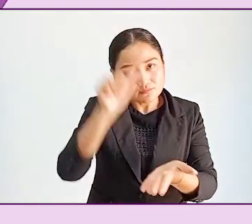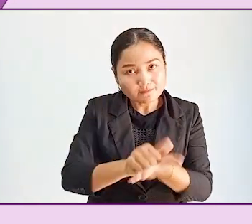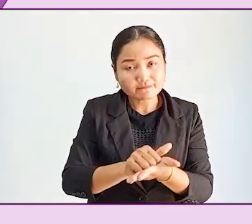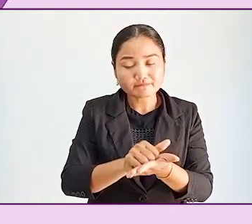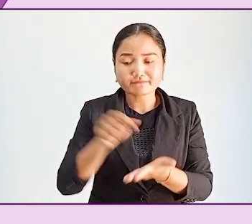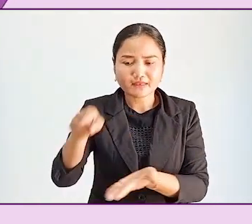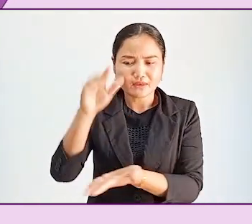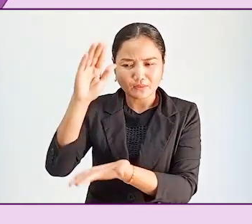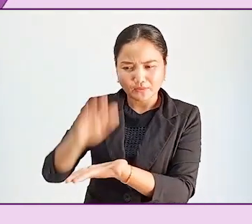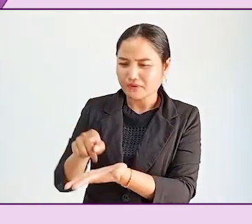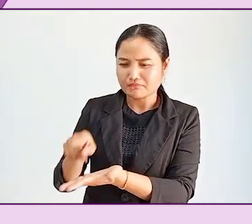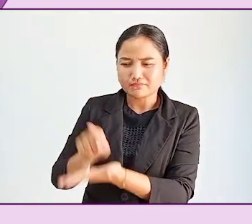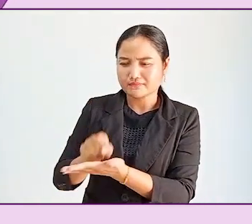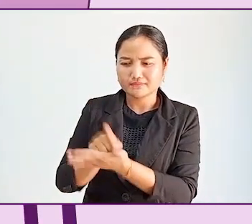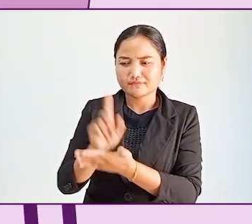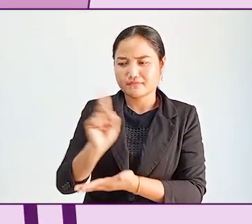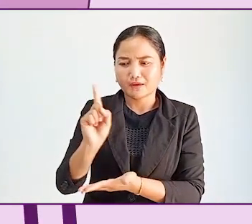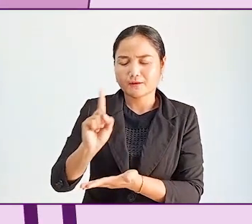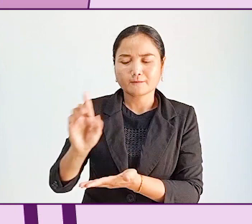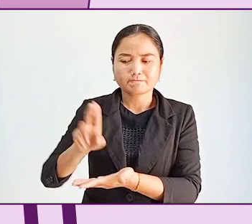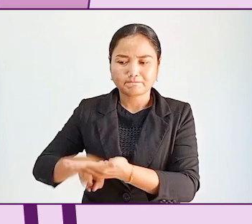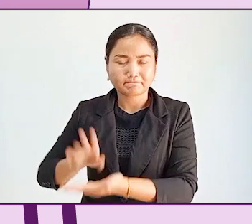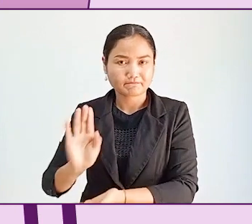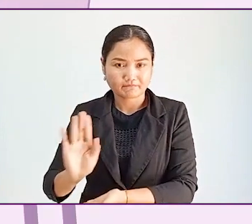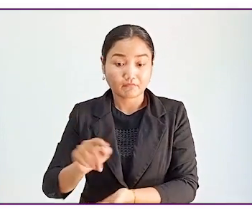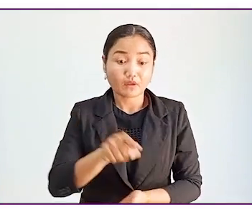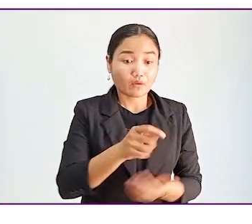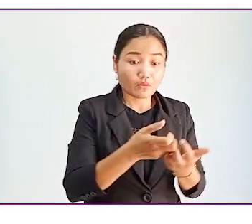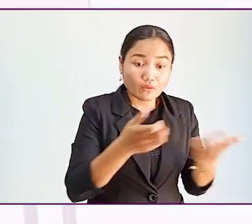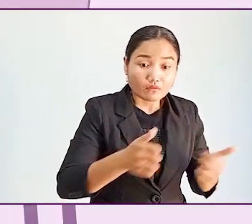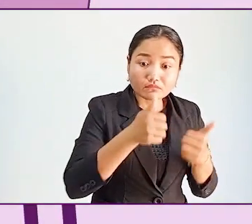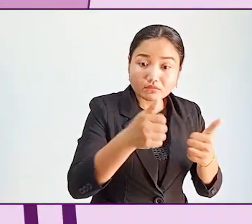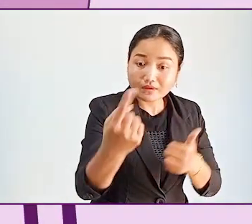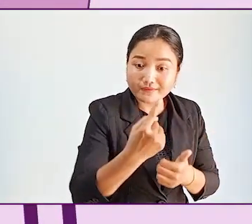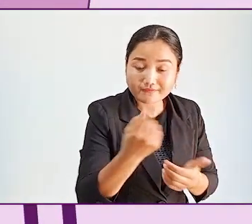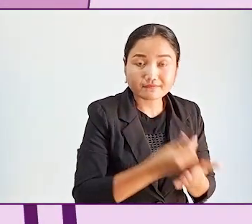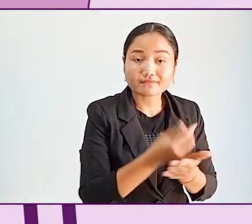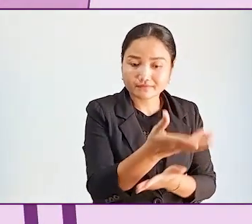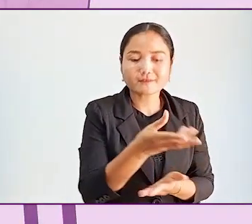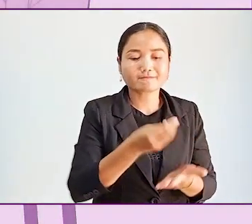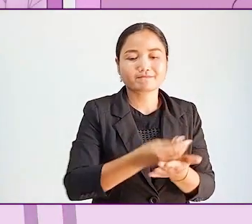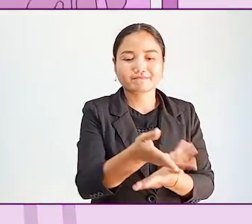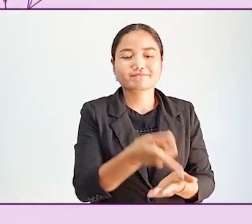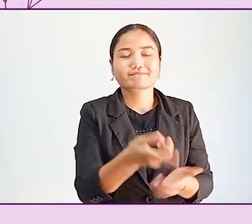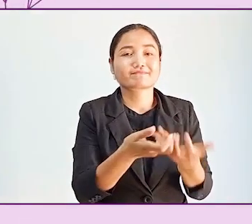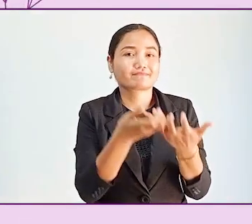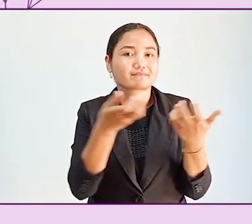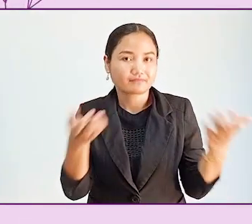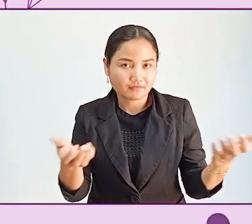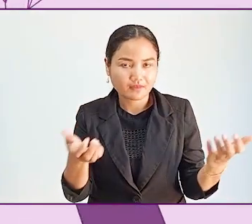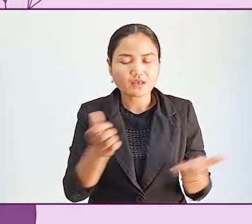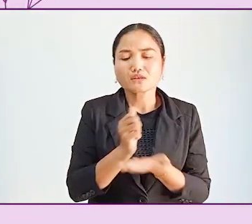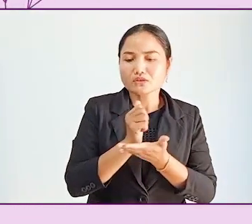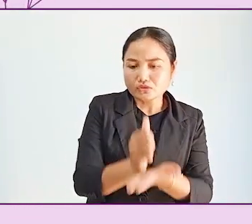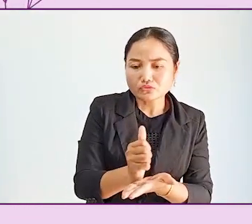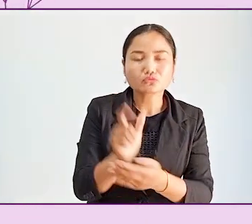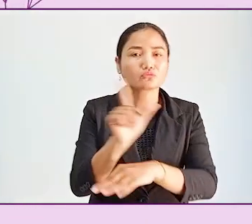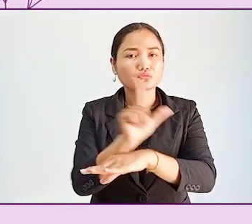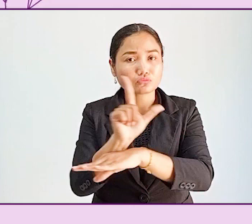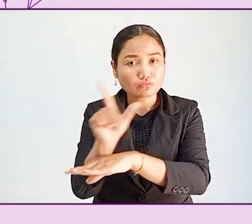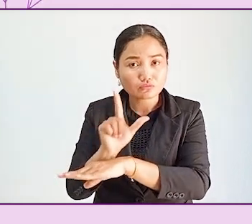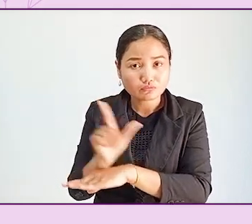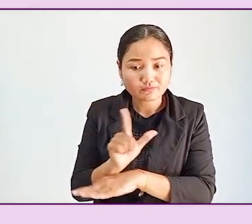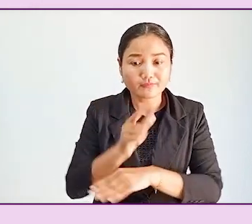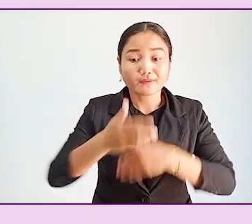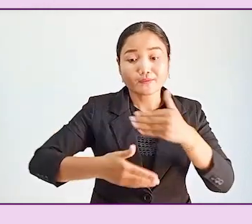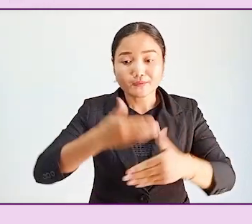bằng thoi chùm này ná đai mình xây mình bởi giáo Rước có bởi tập hoa ná đai lụ mình đạch Rước có chai bằng than từ lờ với để chui ai ở chi vật cam rồi bỏ nét